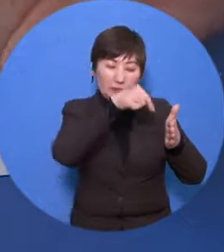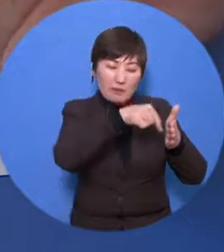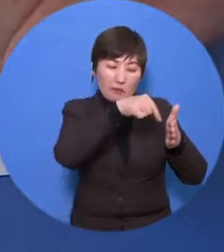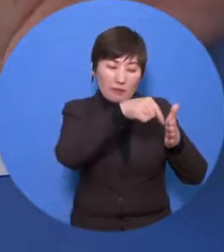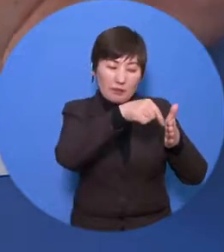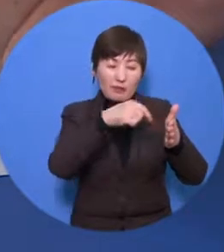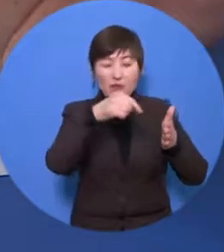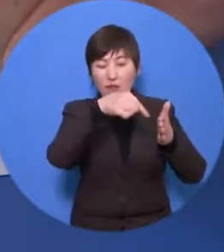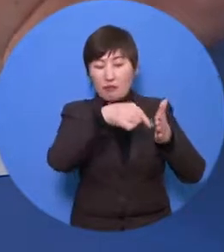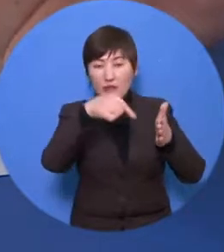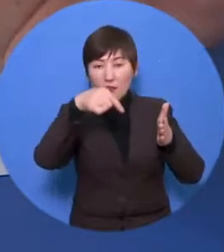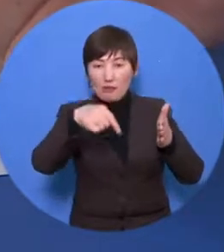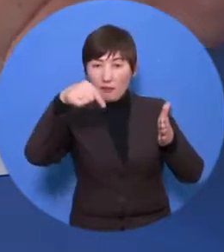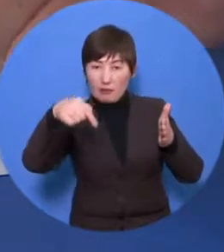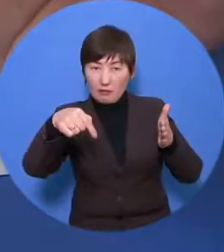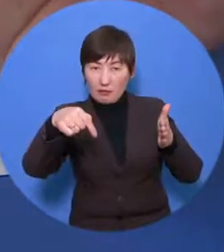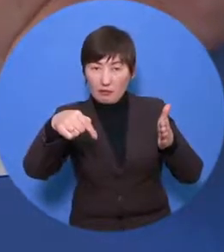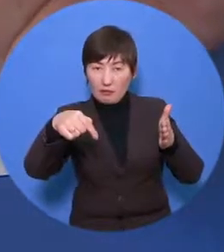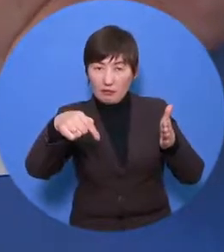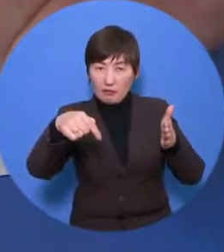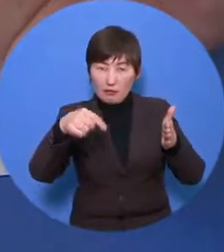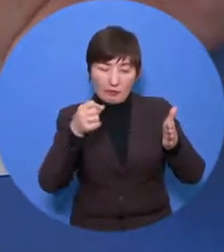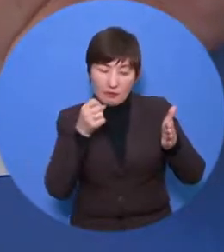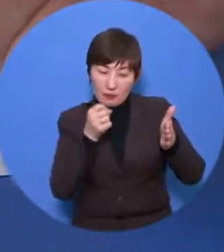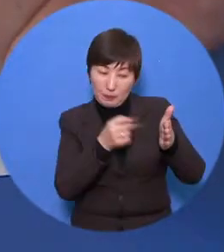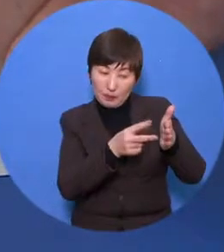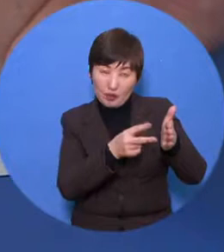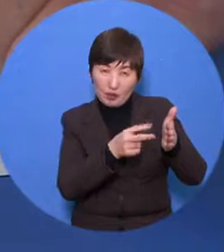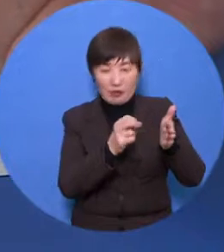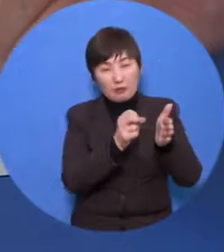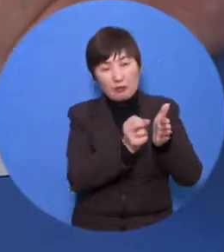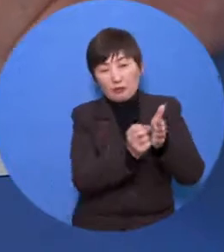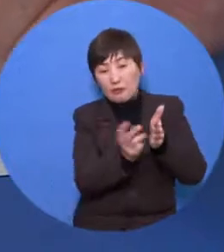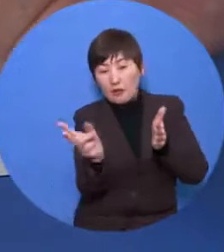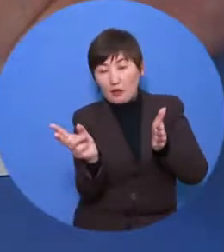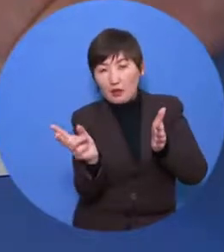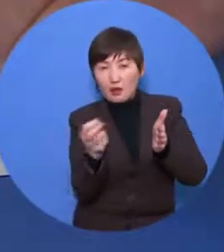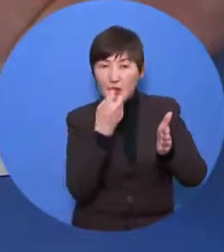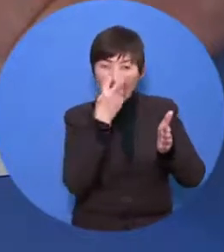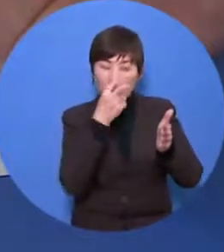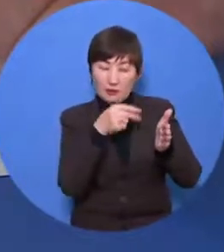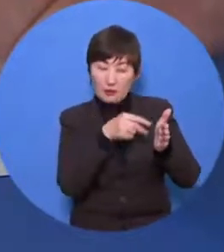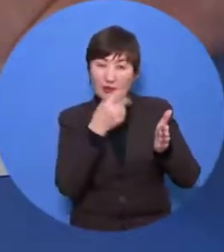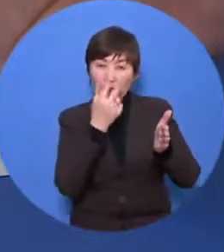энд. За тусгаж байгаа цэгээ алтуузай.